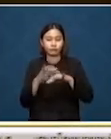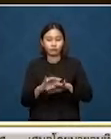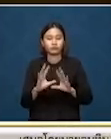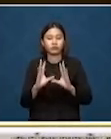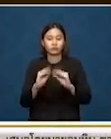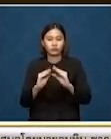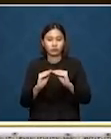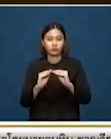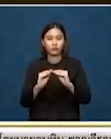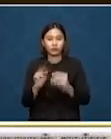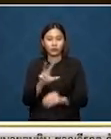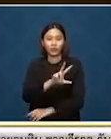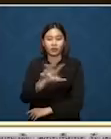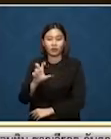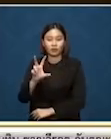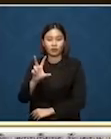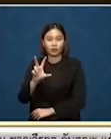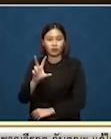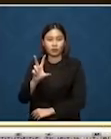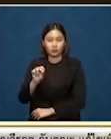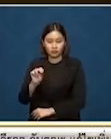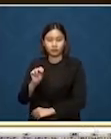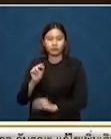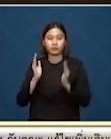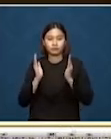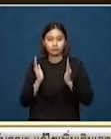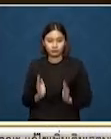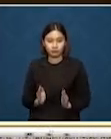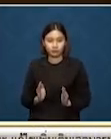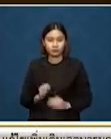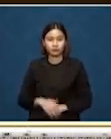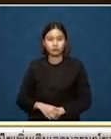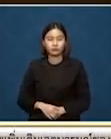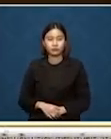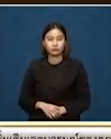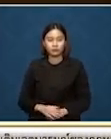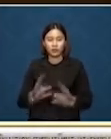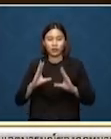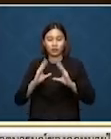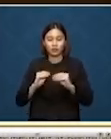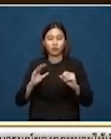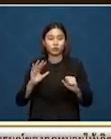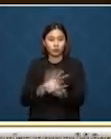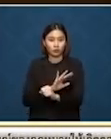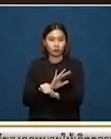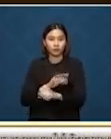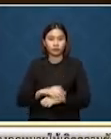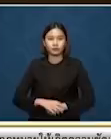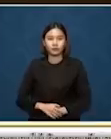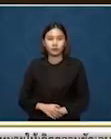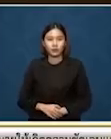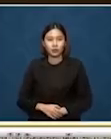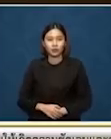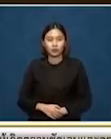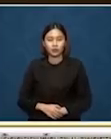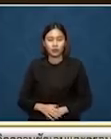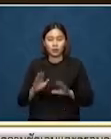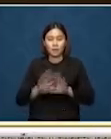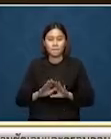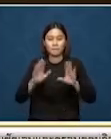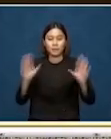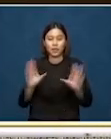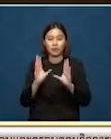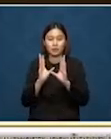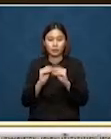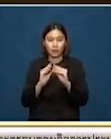อนขายพวงมาลัยอยู่สี่แยก อ ันนี้บอกก็กูจะถามนายกก ็ โทษนะฮะผมเนี่ยไม่ได้เลือกคุณเศรษฐาคุณเลือก